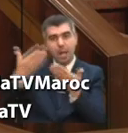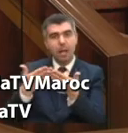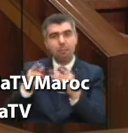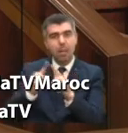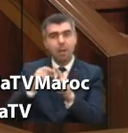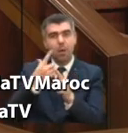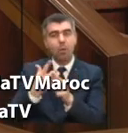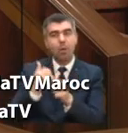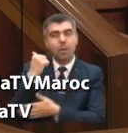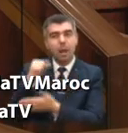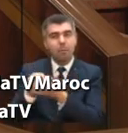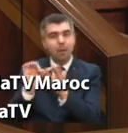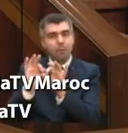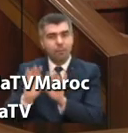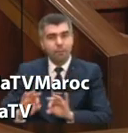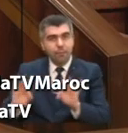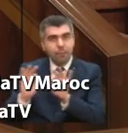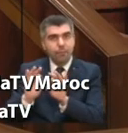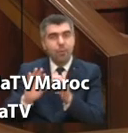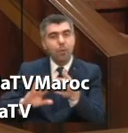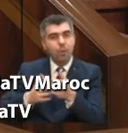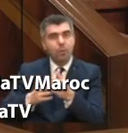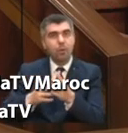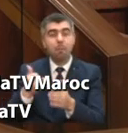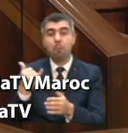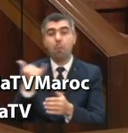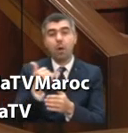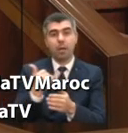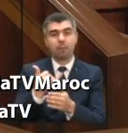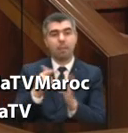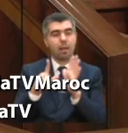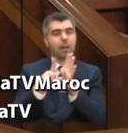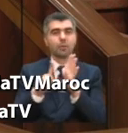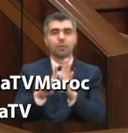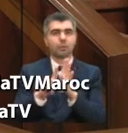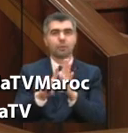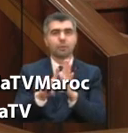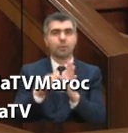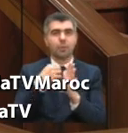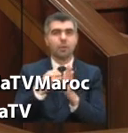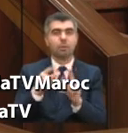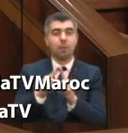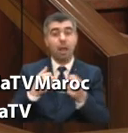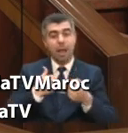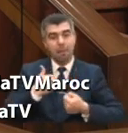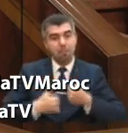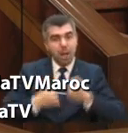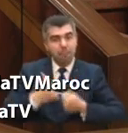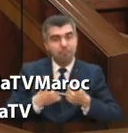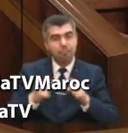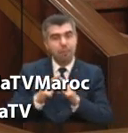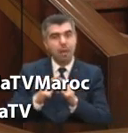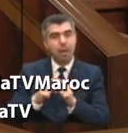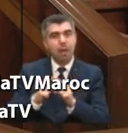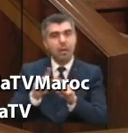الغير المهيكلة واللي مضرة للدخل خصها تنظم؟ ما يمكنش يستمروا الناس اللي خدامين في الحمامات مثلا التقليدية